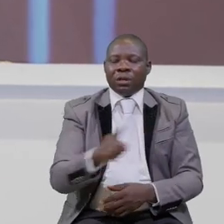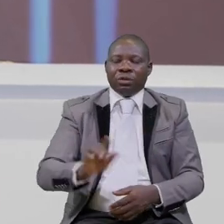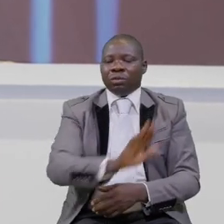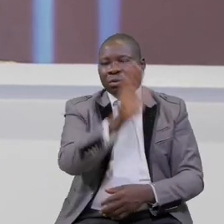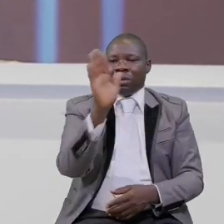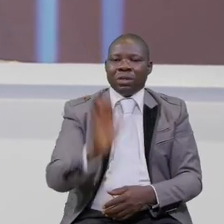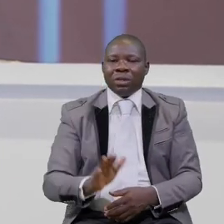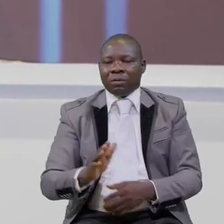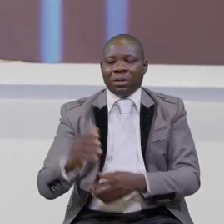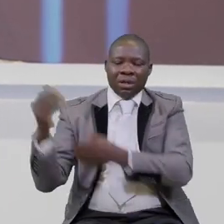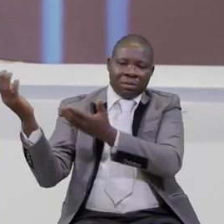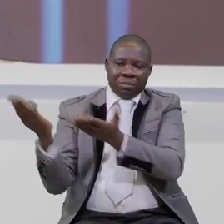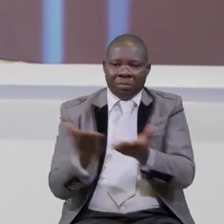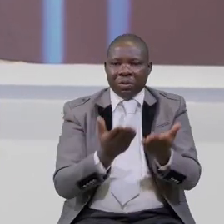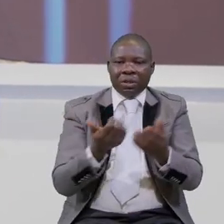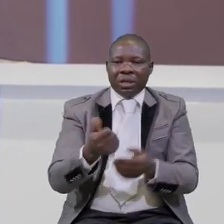Et tu